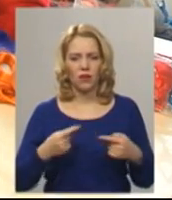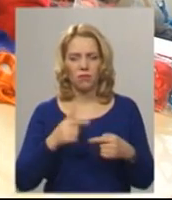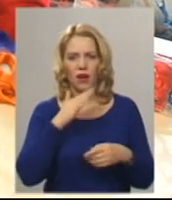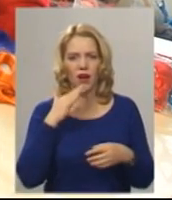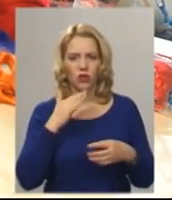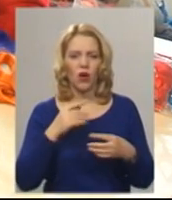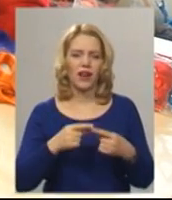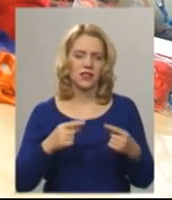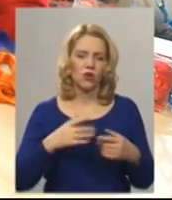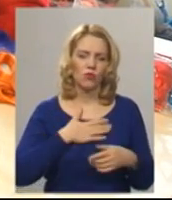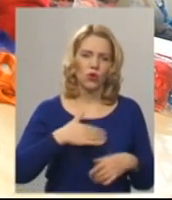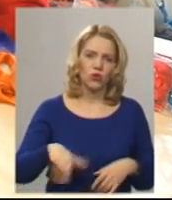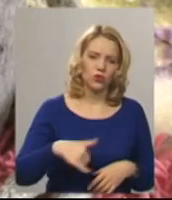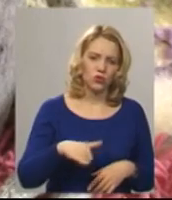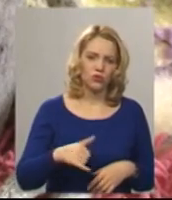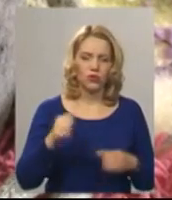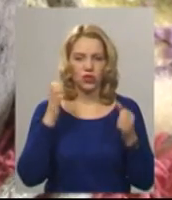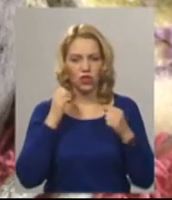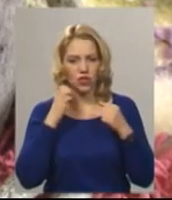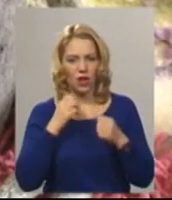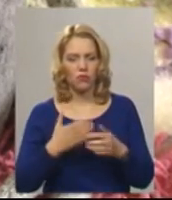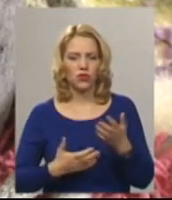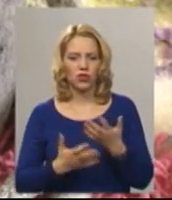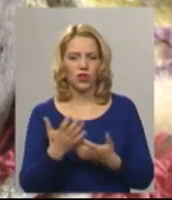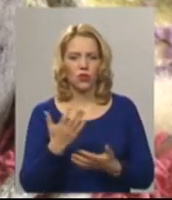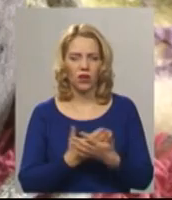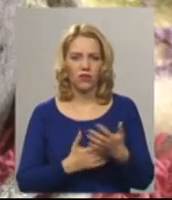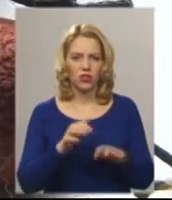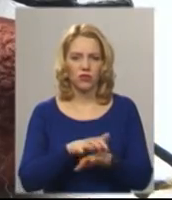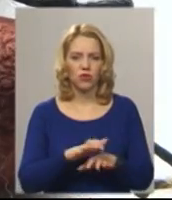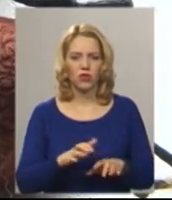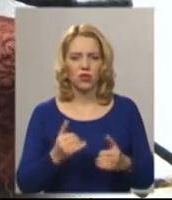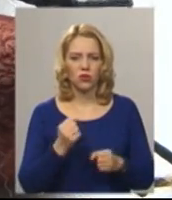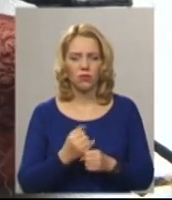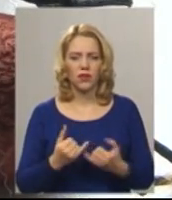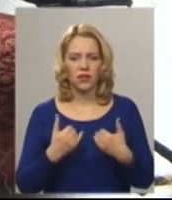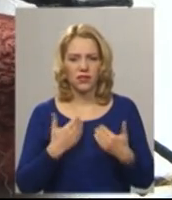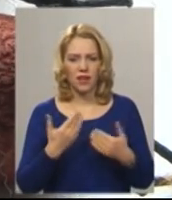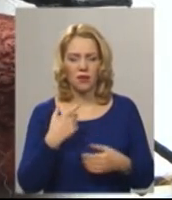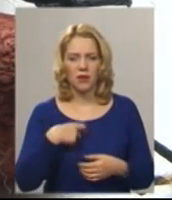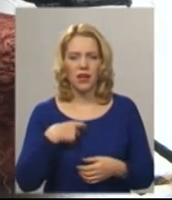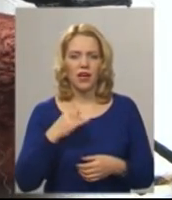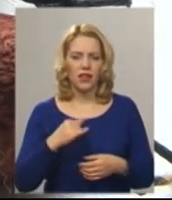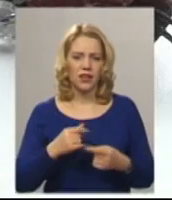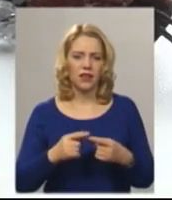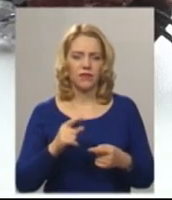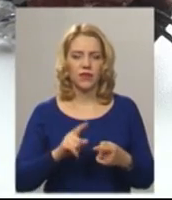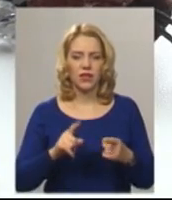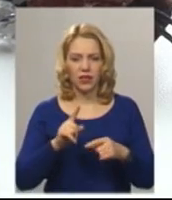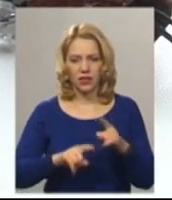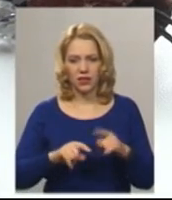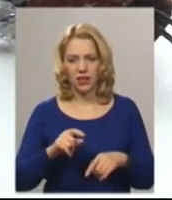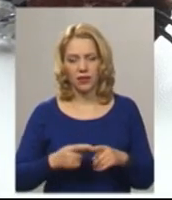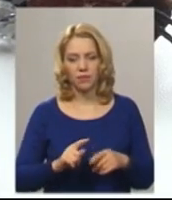люблю сумочки, шапочки, рукавички, взуття зробила для себе, для рідних. А із порожніх коконів шовкопряда Лариса Клепер